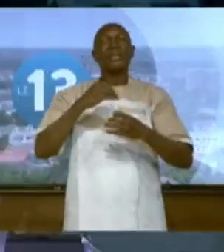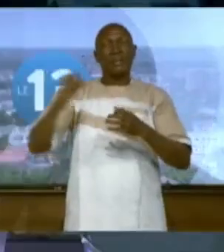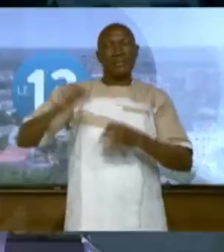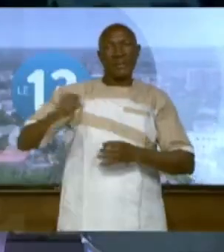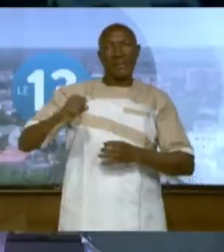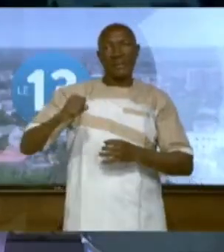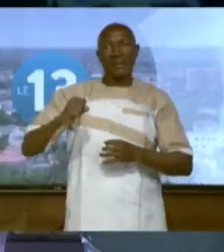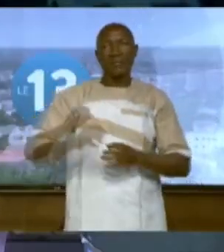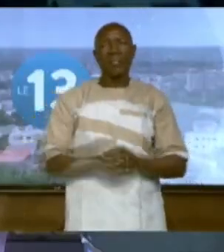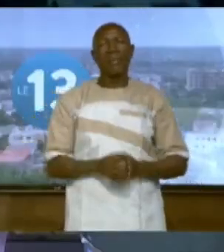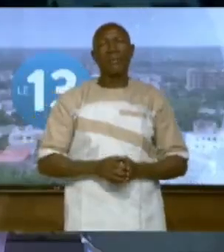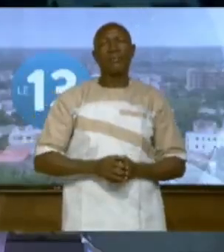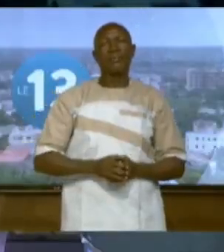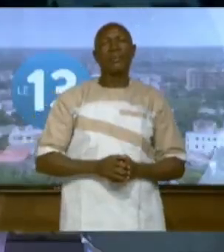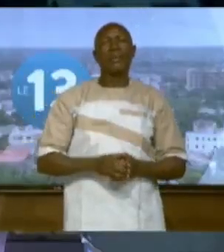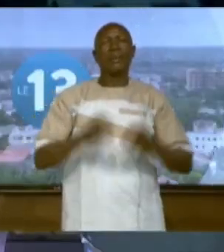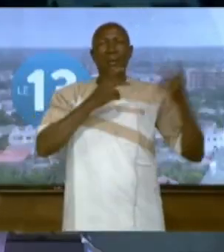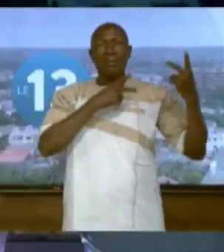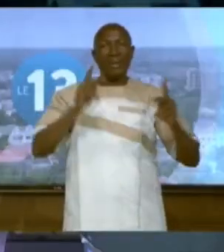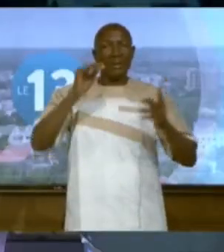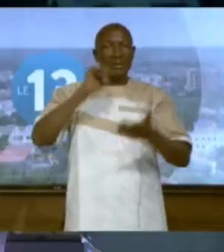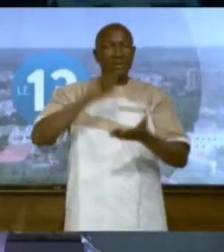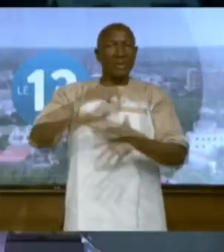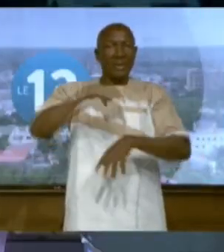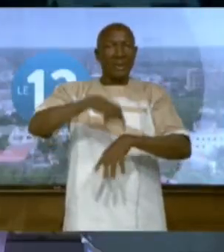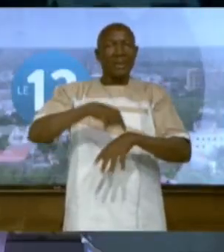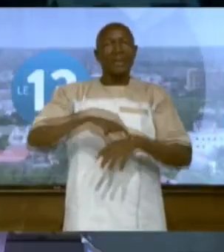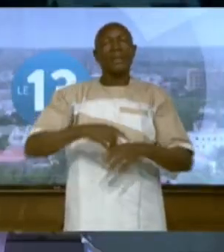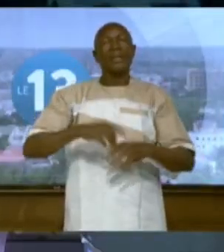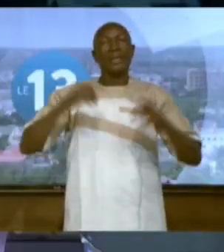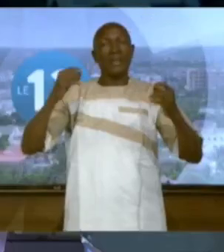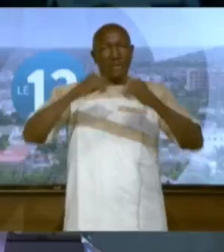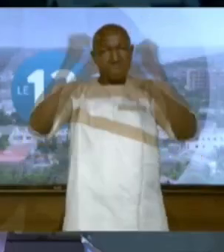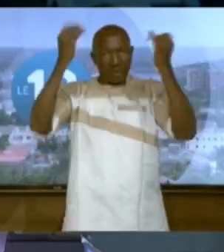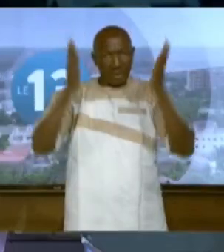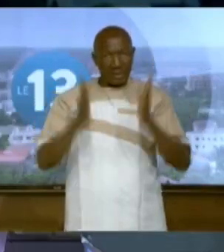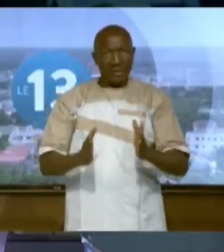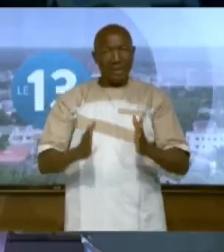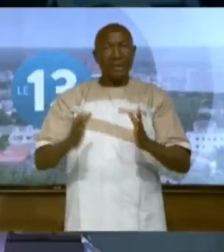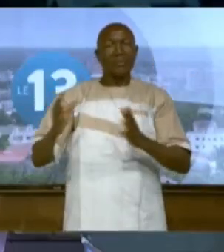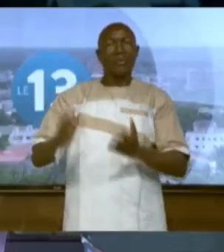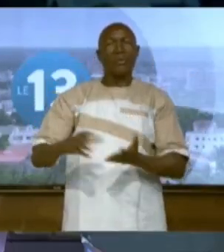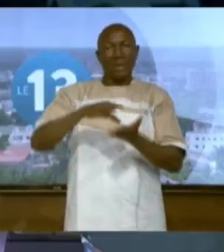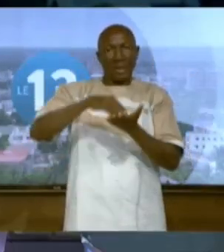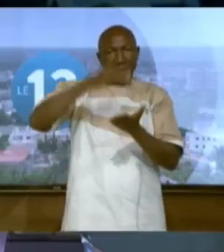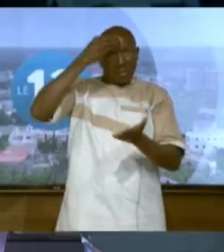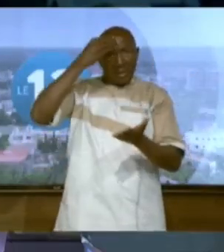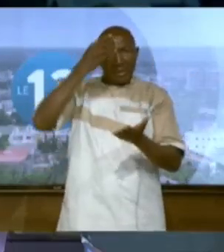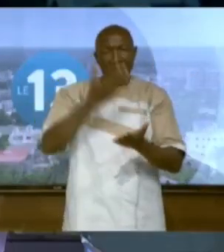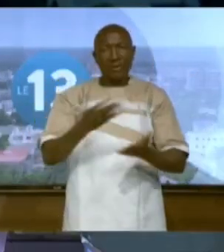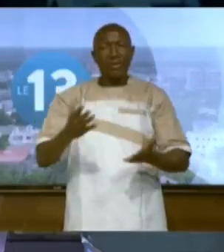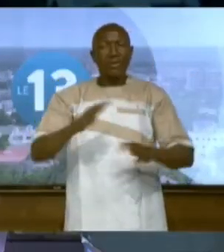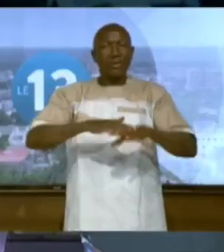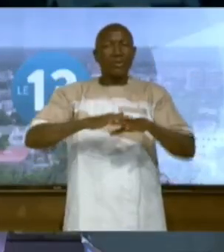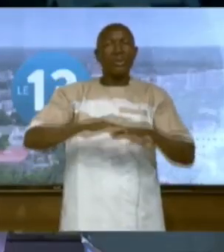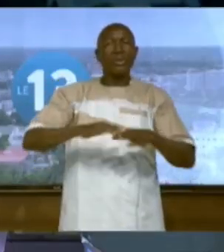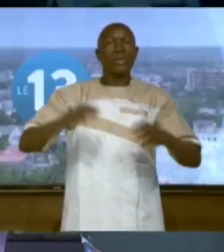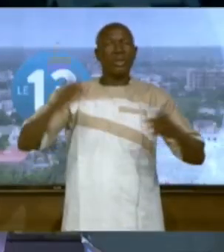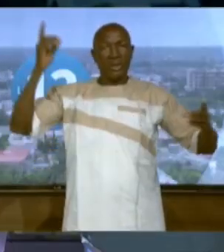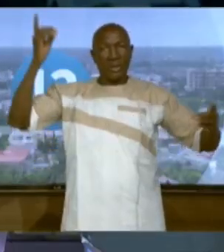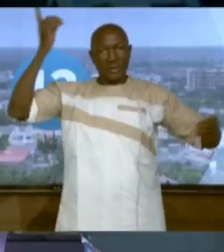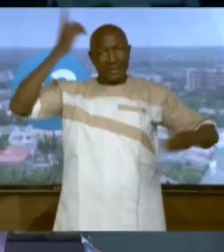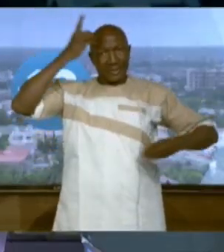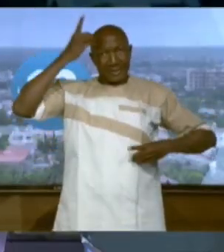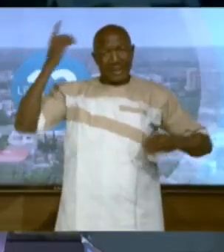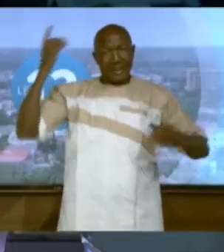pendant ce temps à wagadougou une trentaine de journalistes s'approprient l'information sur l'épidémie de la dingue au Burkina une formation pour